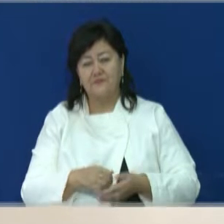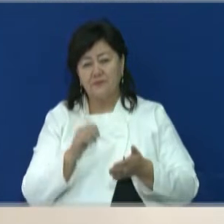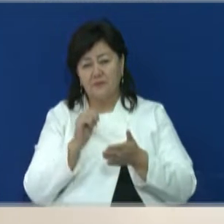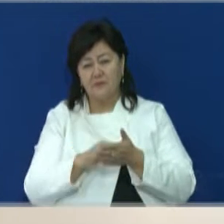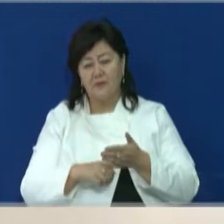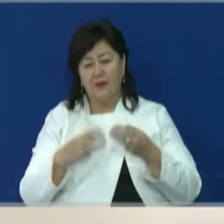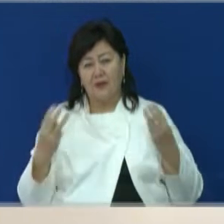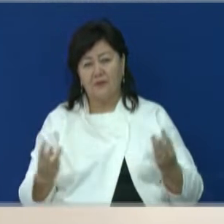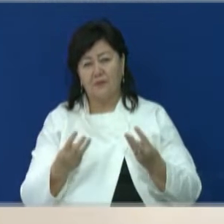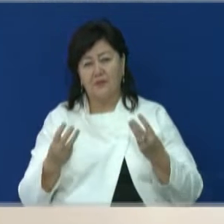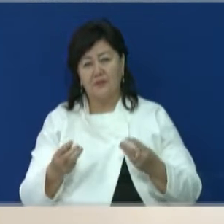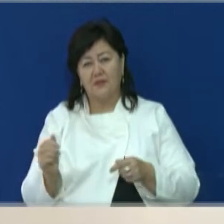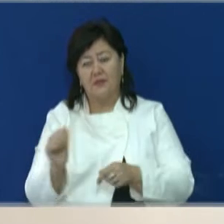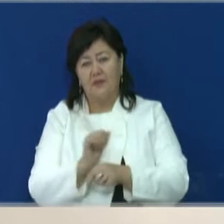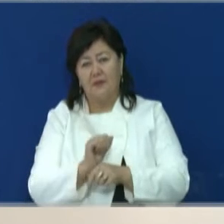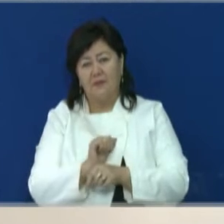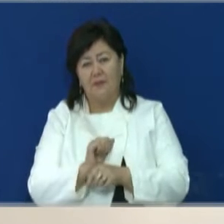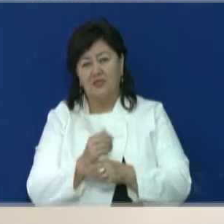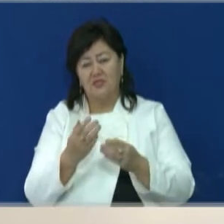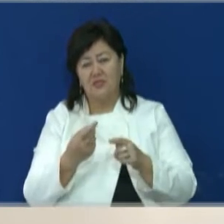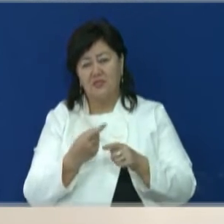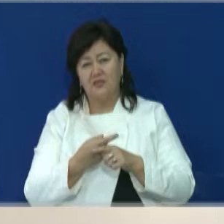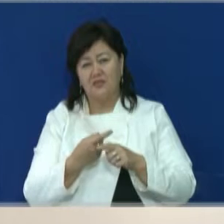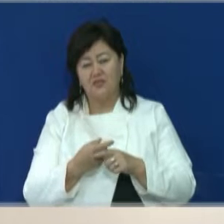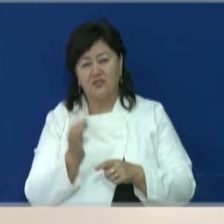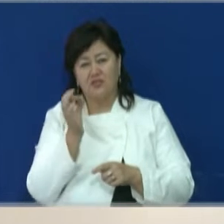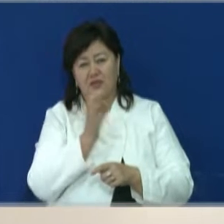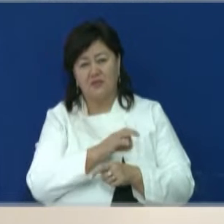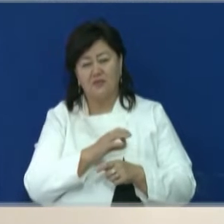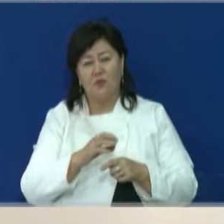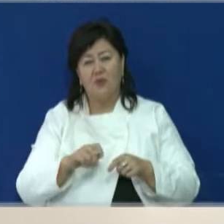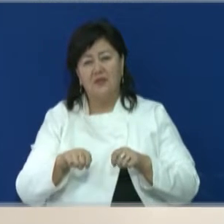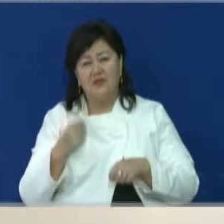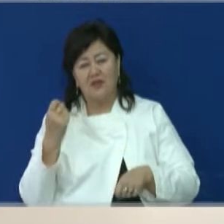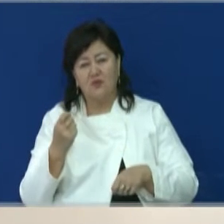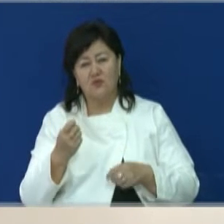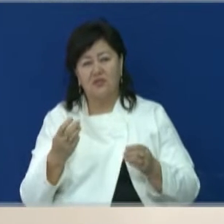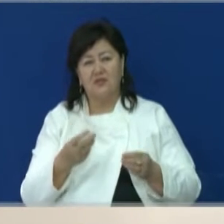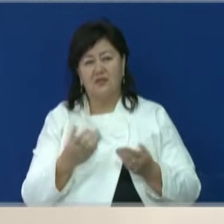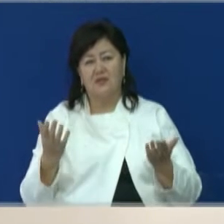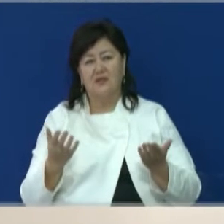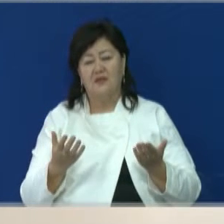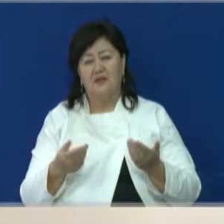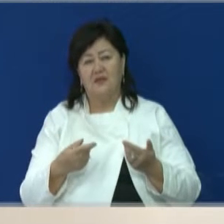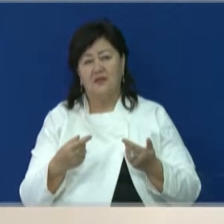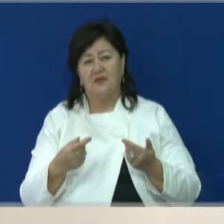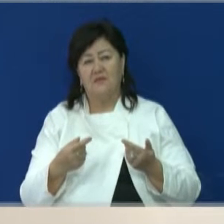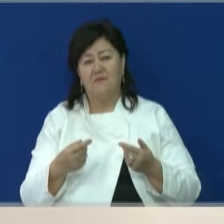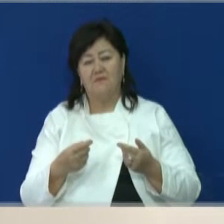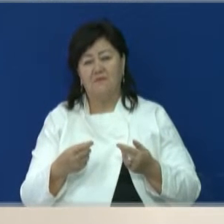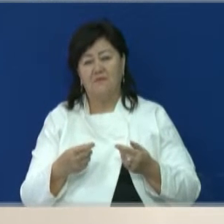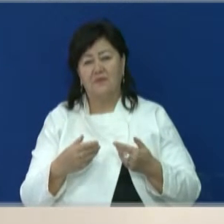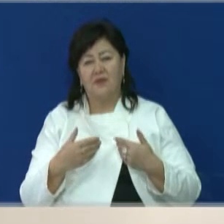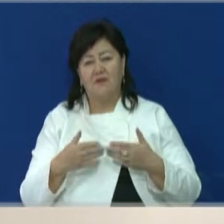Өрттің шығуына негізінен автокөлік құралдарын техникалық пайдалану ережелерін бұзу немесе қысқа тұйықталу себеп болып жатады.